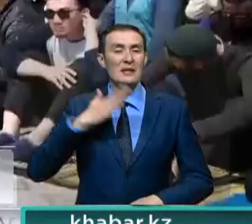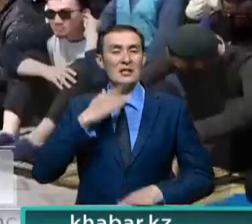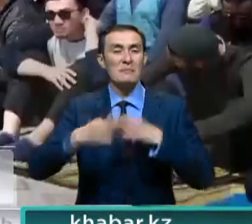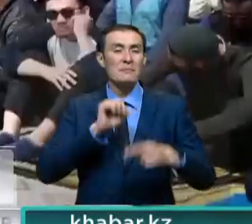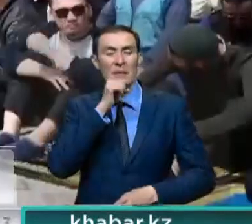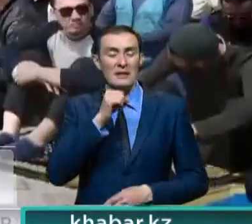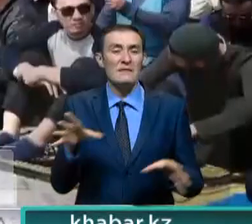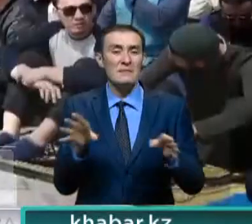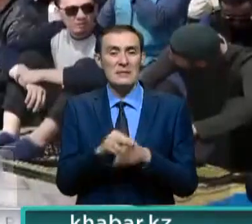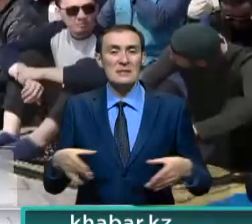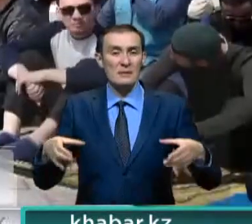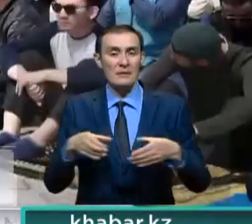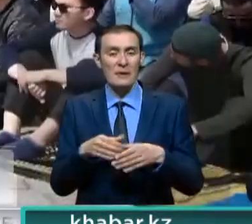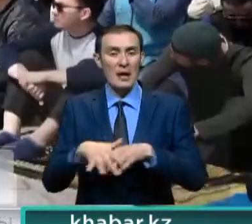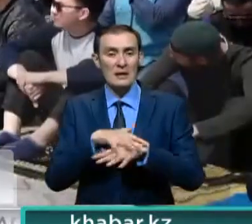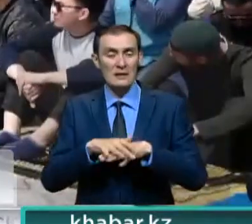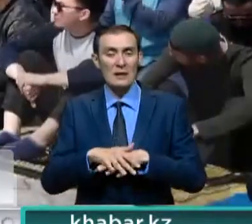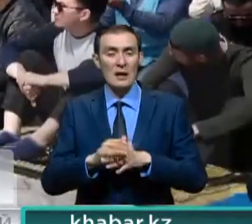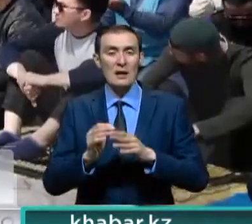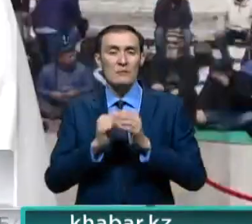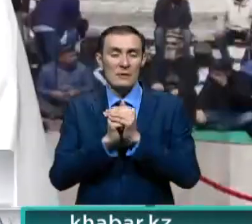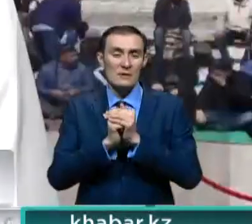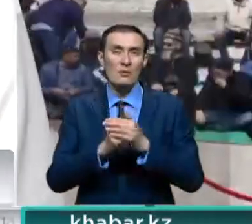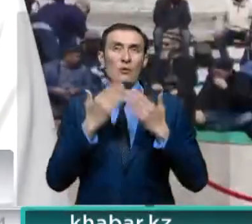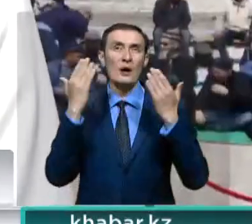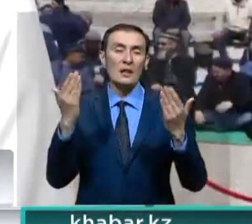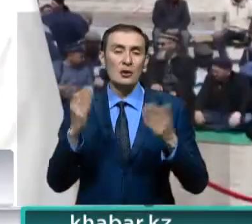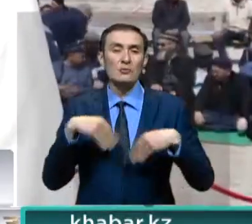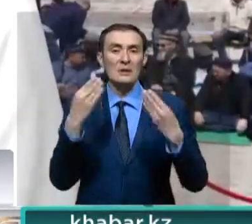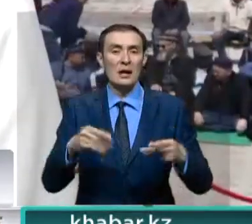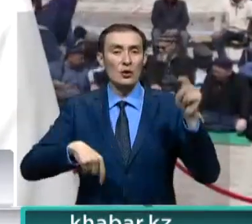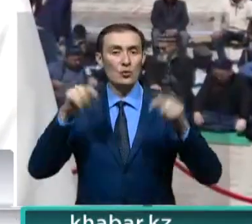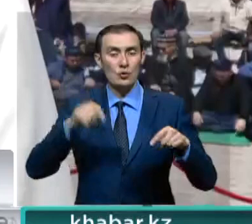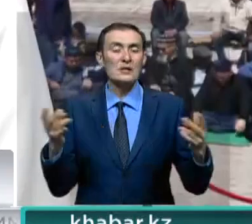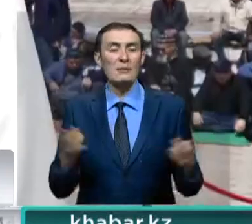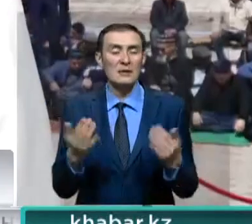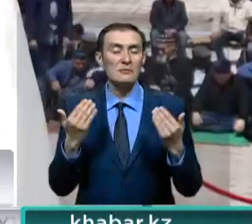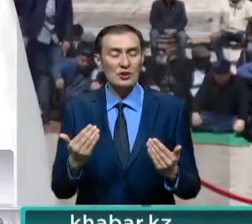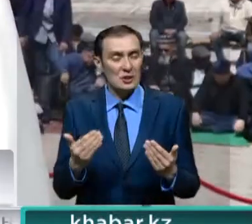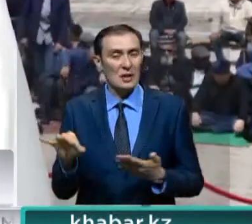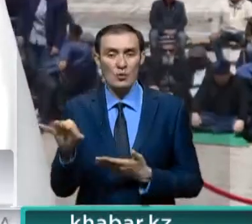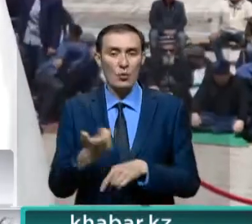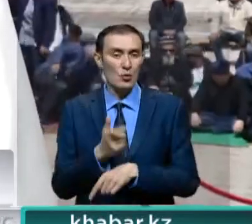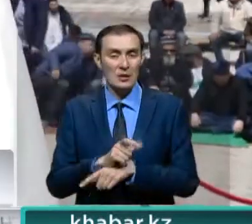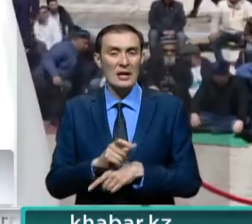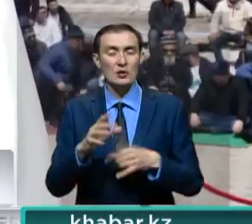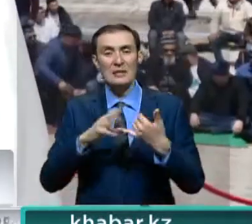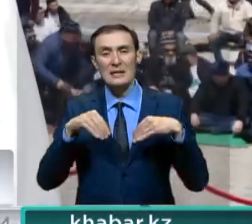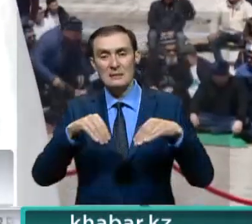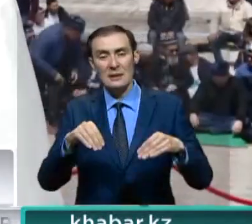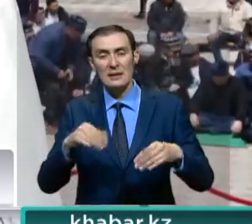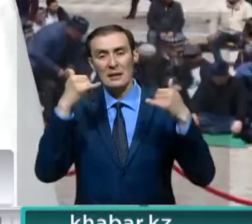предки собирались вместе и коллективно читали молитву, прося ниспослать дождь. Он необходим нам именно сейчас для земли, скота